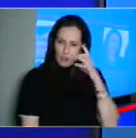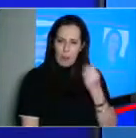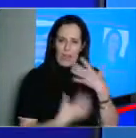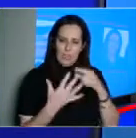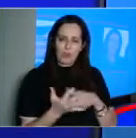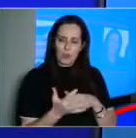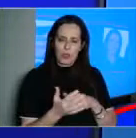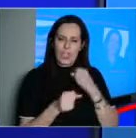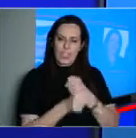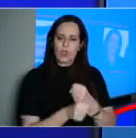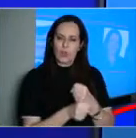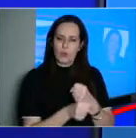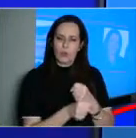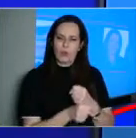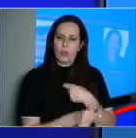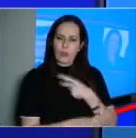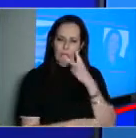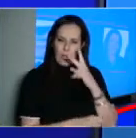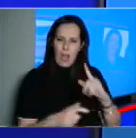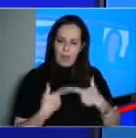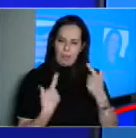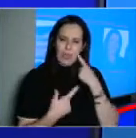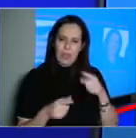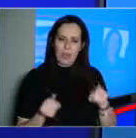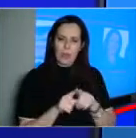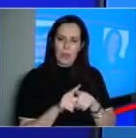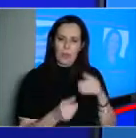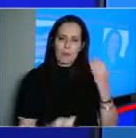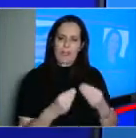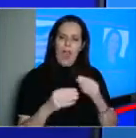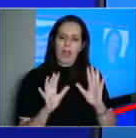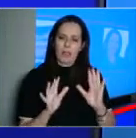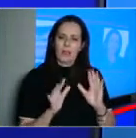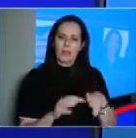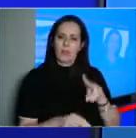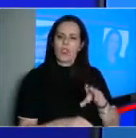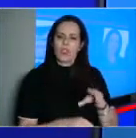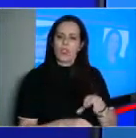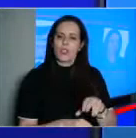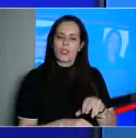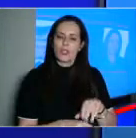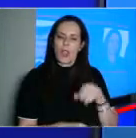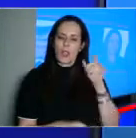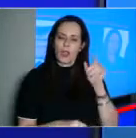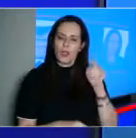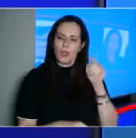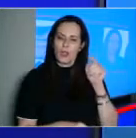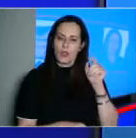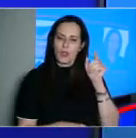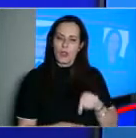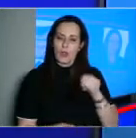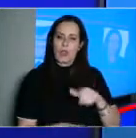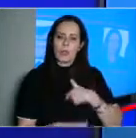הסיפור הזה של ייצוג, ואני מסתכלת על החיים, זה נראה לי כמו איזה משחק קופסה. יש אנשים שהגיעו לעולם הזה וקיבלו